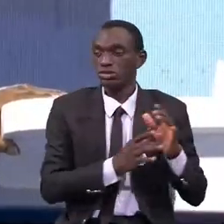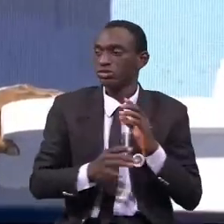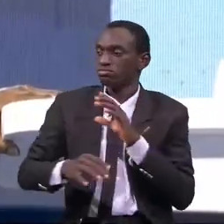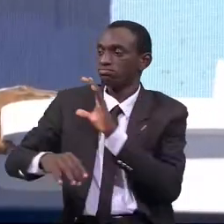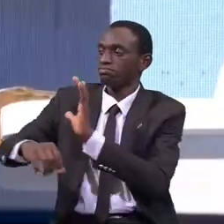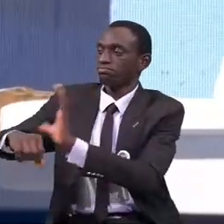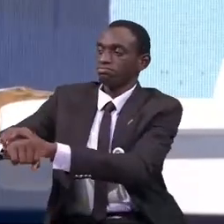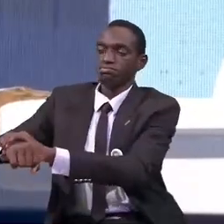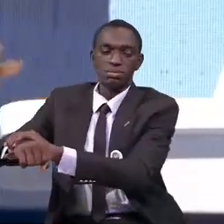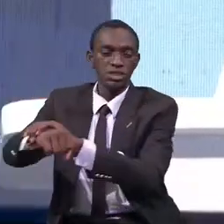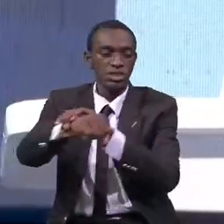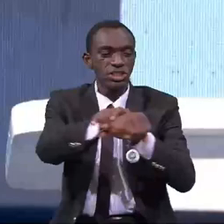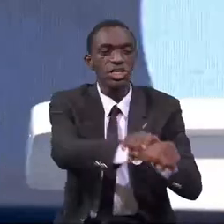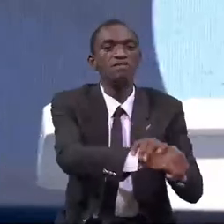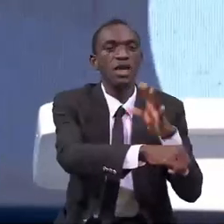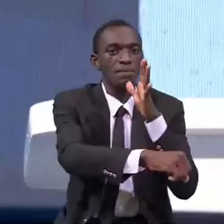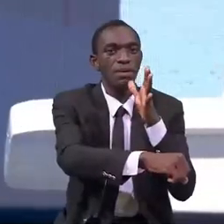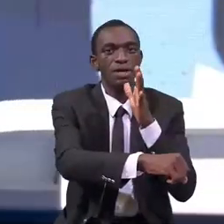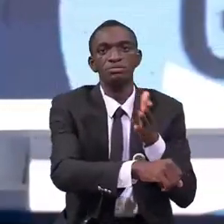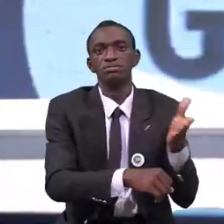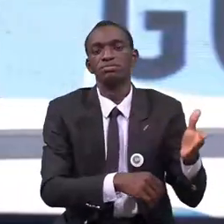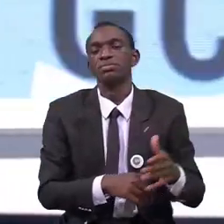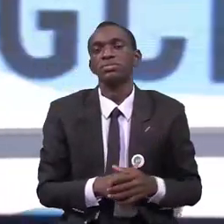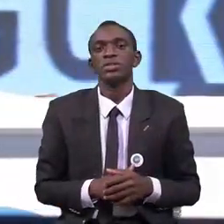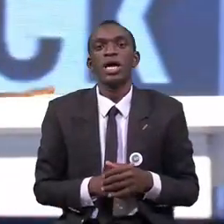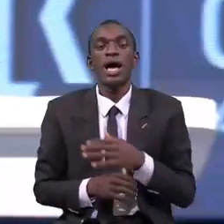parler Jésus le rendit à